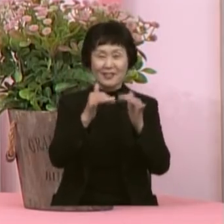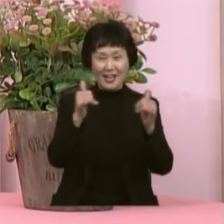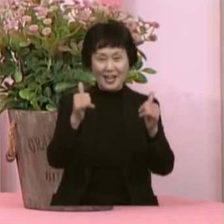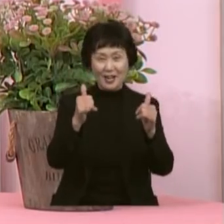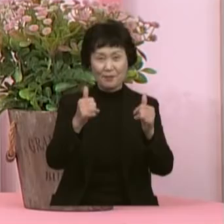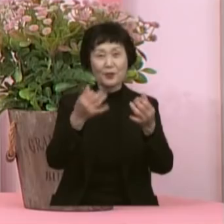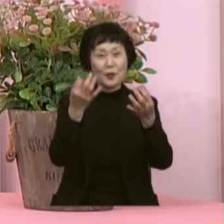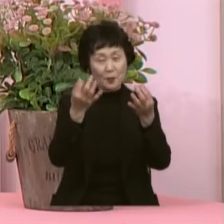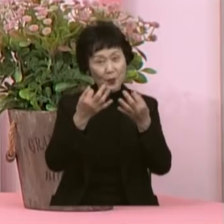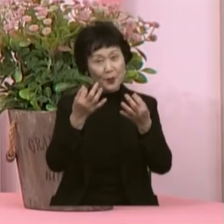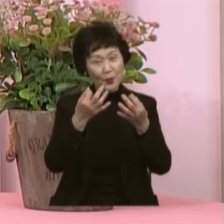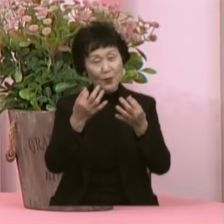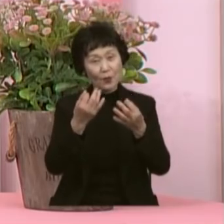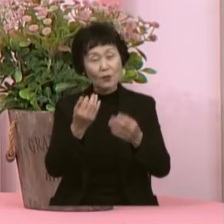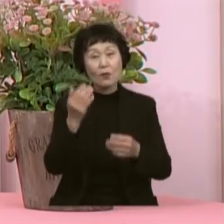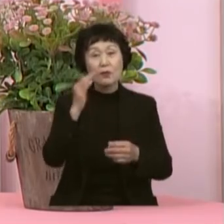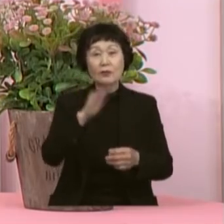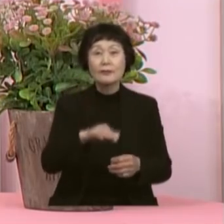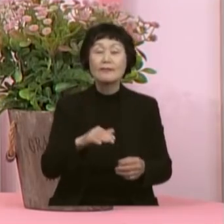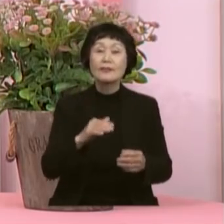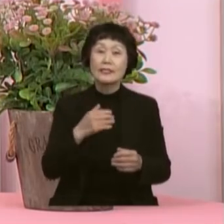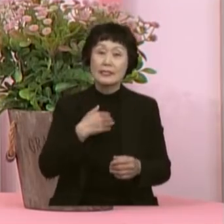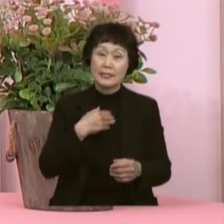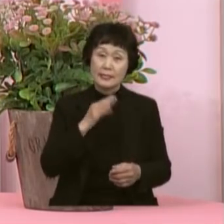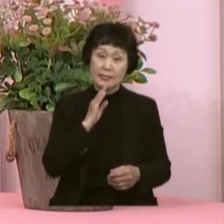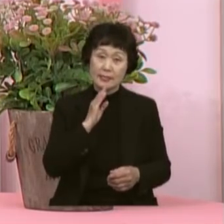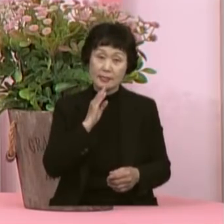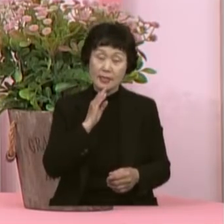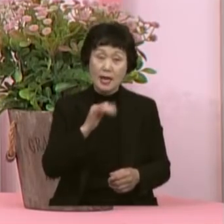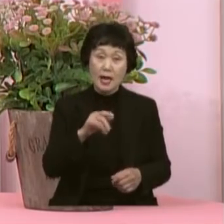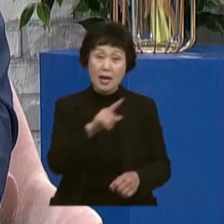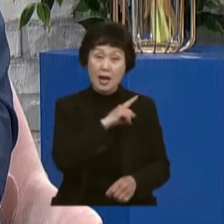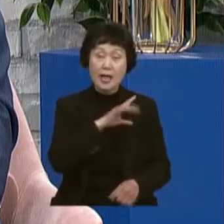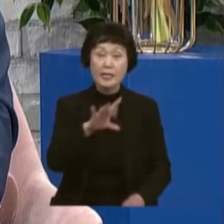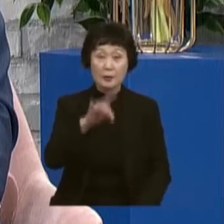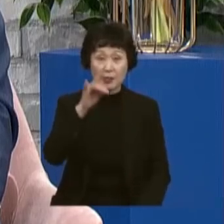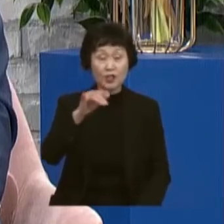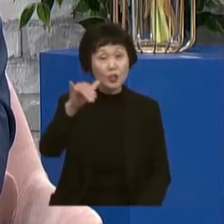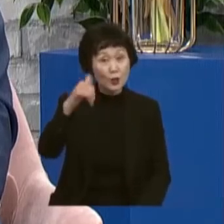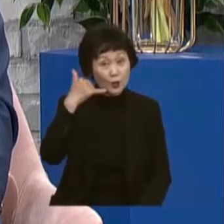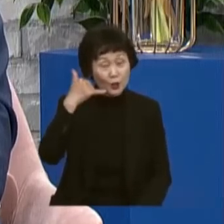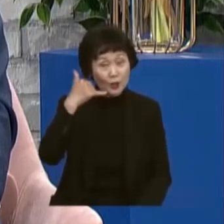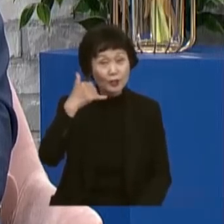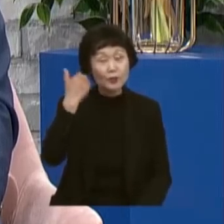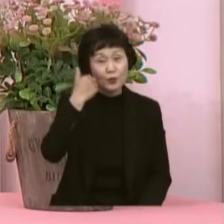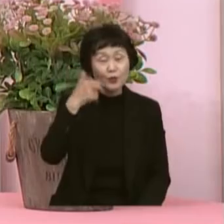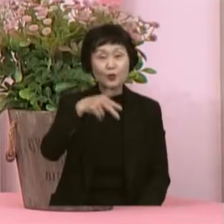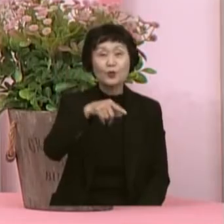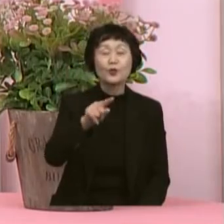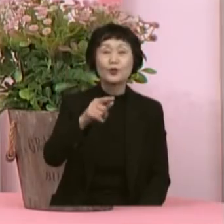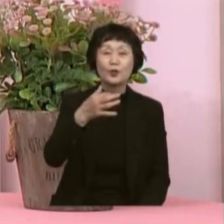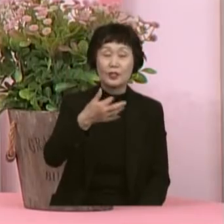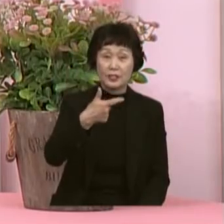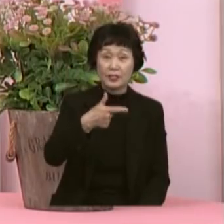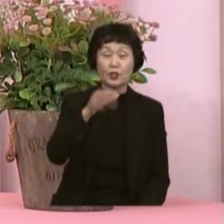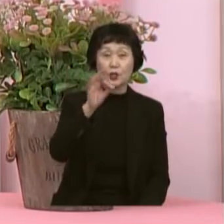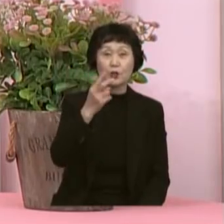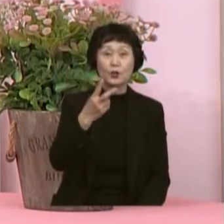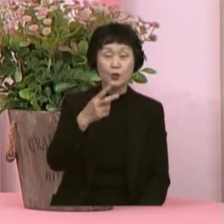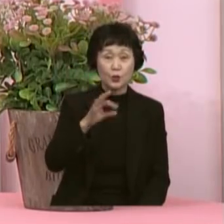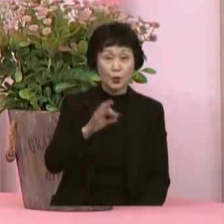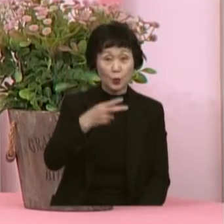그랬는데 이제 그게 사실 제일 먼저 전화 온 사람이 전용대 전용대 목사님 용대 형이 갑자기 전화를 했네. 전용대